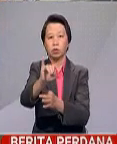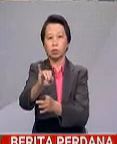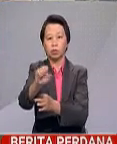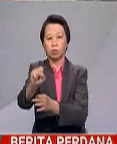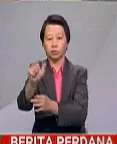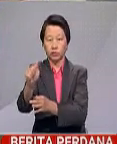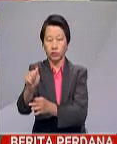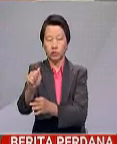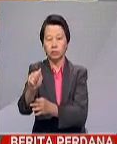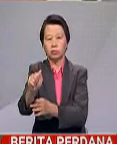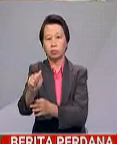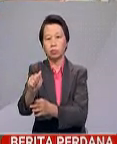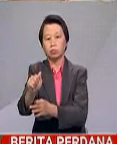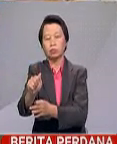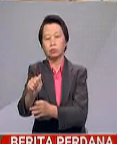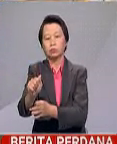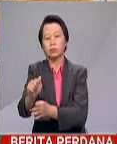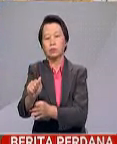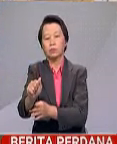daripada